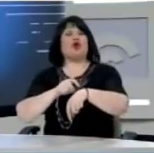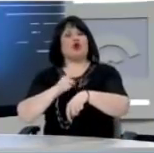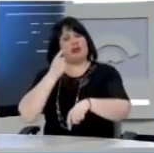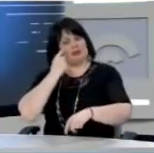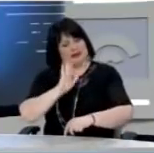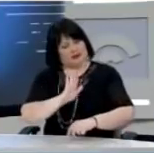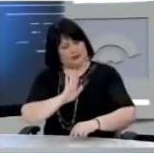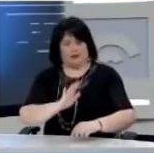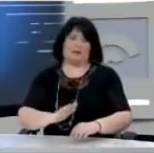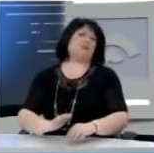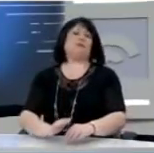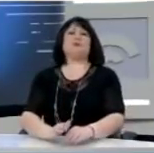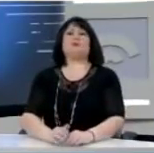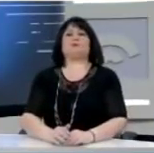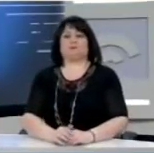Αυτά θα τα δούμε στην ώρα τους.